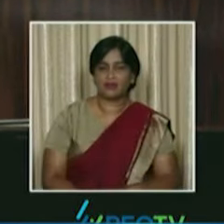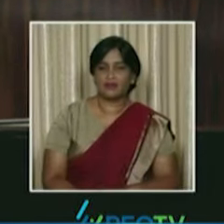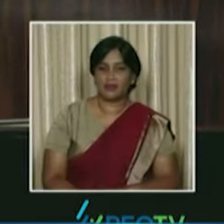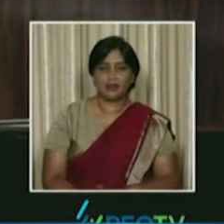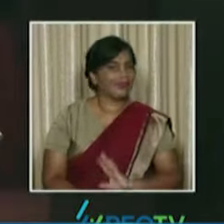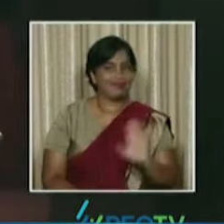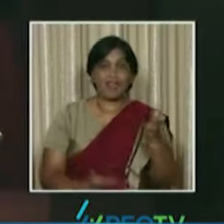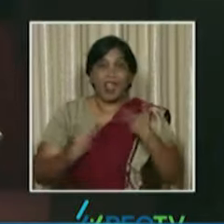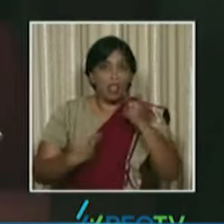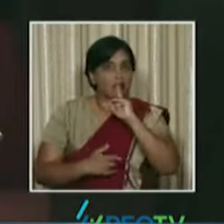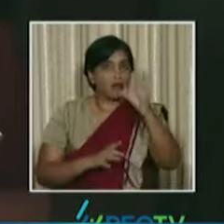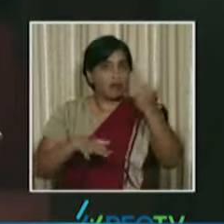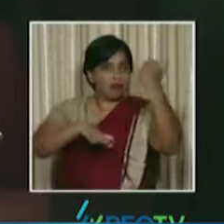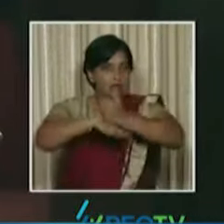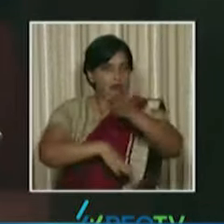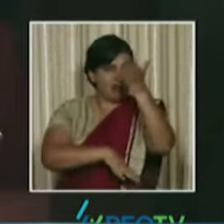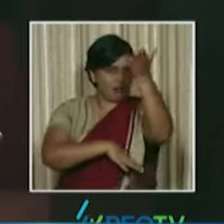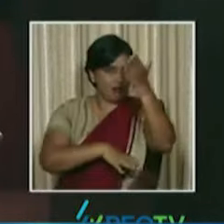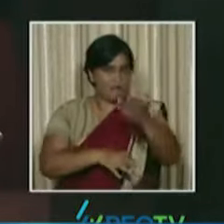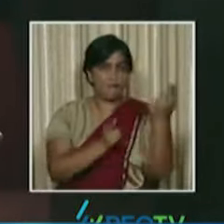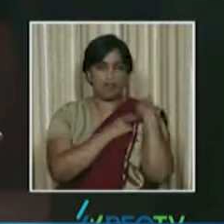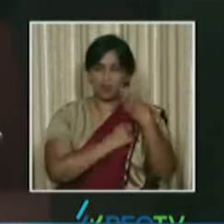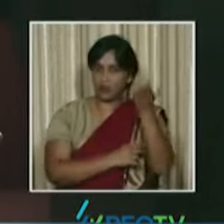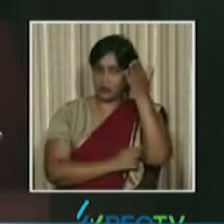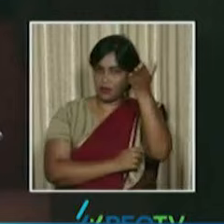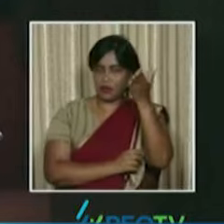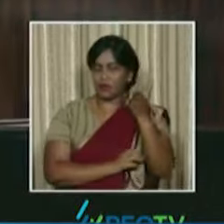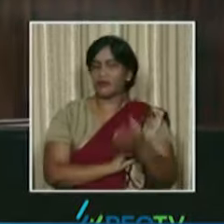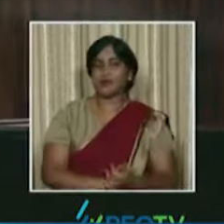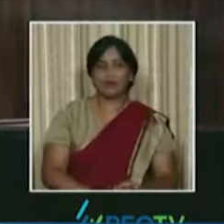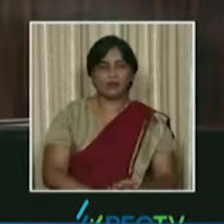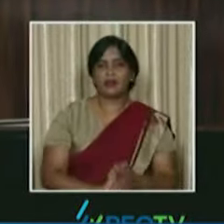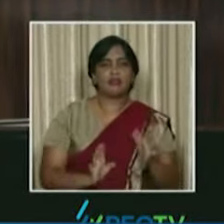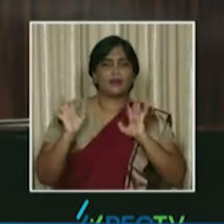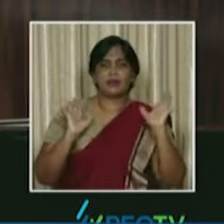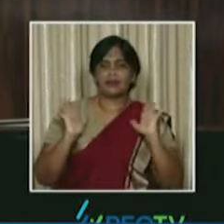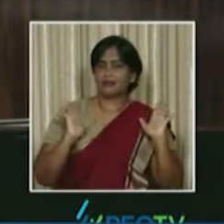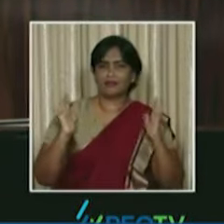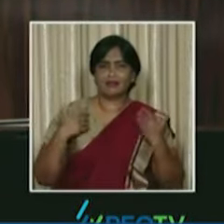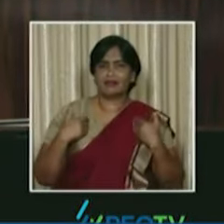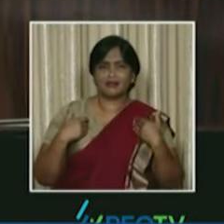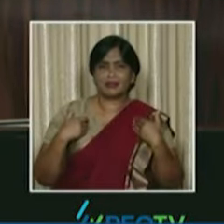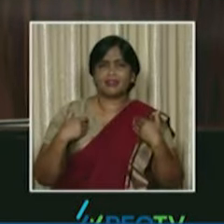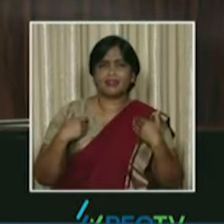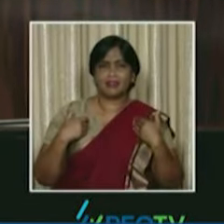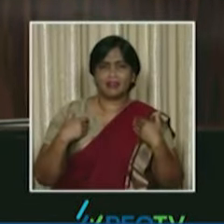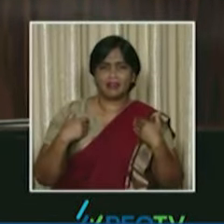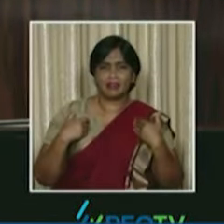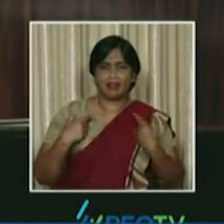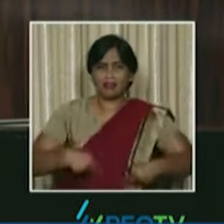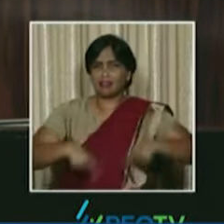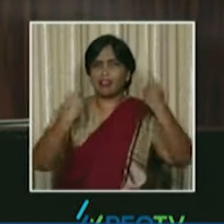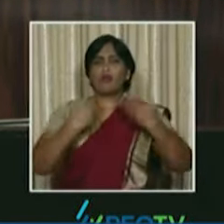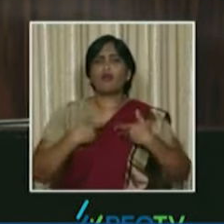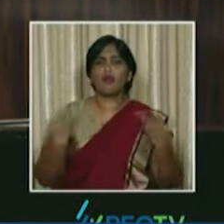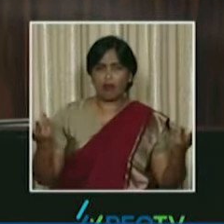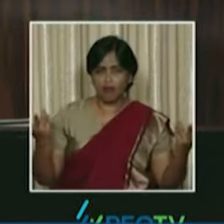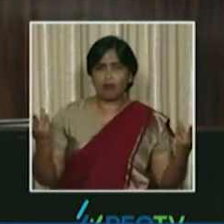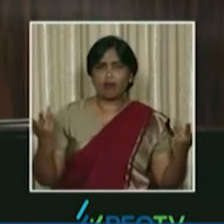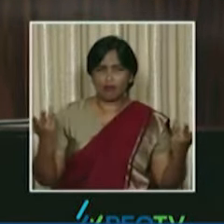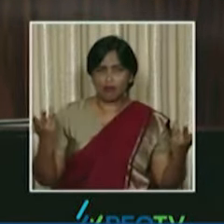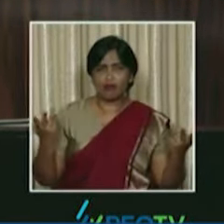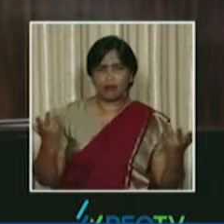ඔබතුමා තමයි මූලාසනයේ හිටියේ. ඔබතුමාගේ වැඩසටහනට මේකට කිසිම සම්බන්ධයක් නැති කෙනෙක් එක්ක කොහොමද ඔබතුමා තර්ක කරන්නේ? මේක